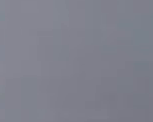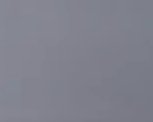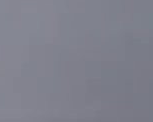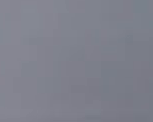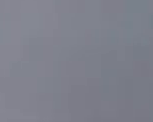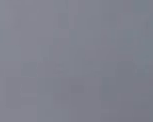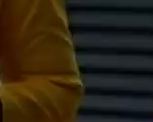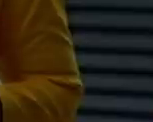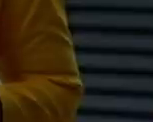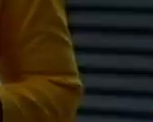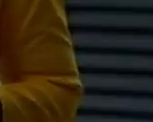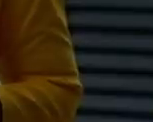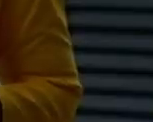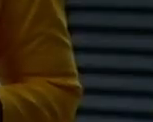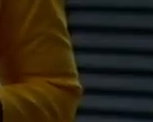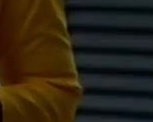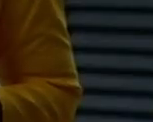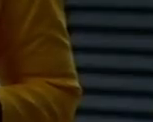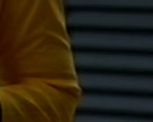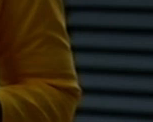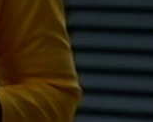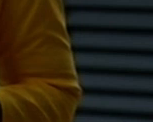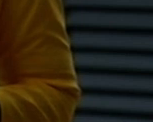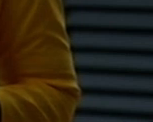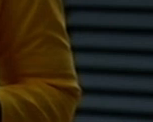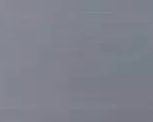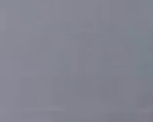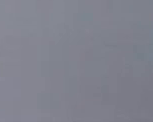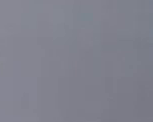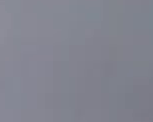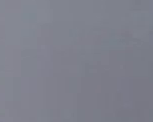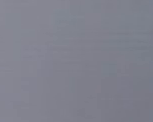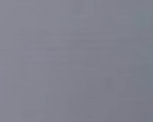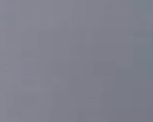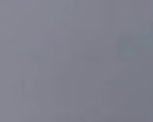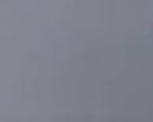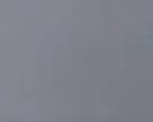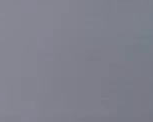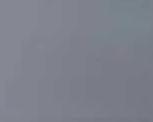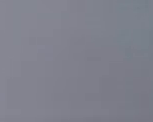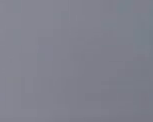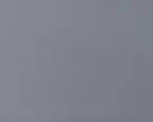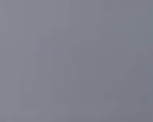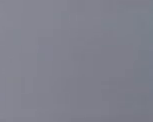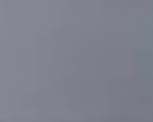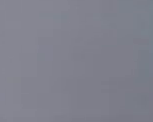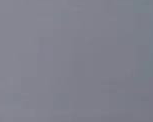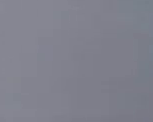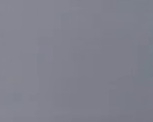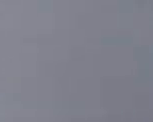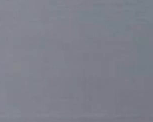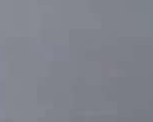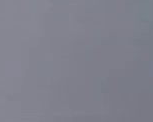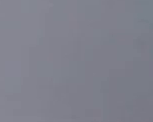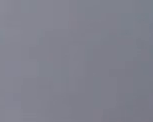relevé et je profite aussi de cette occasion pour dire merci à toute la population de Lualaba, en particulier à